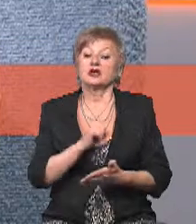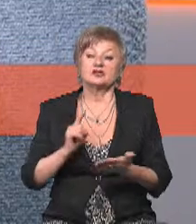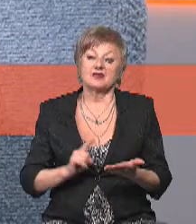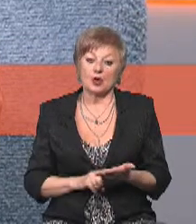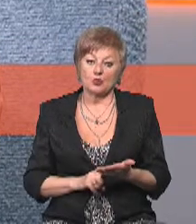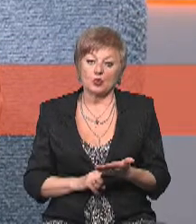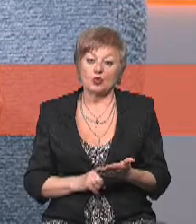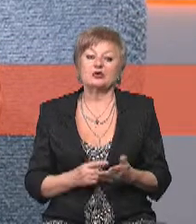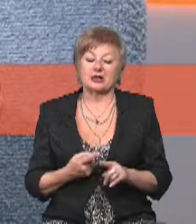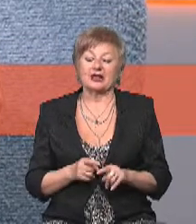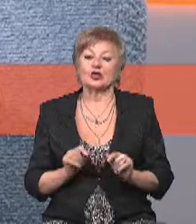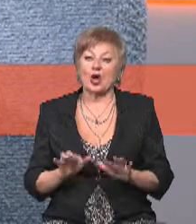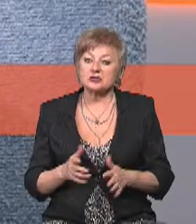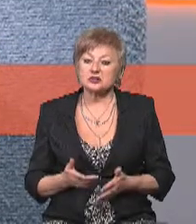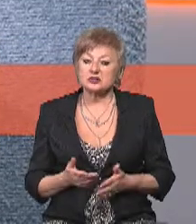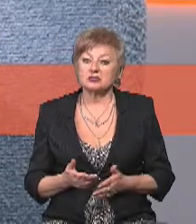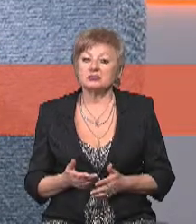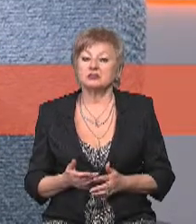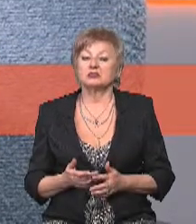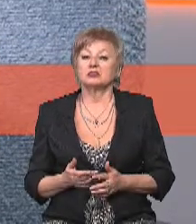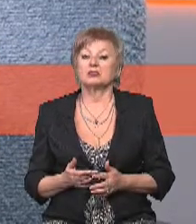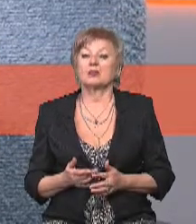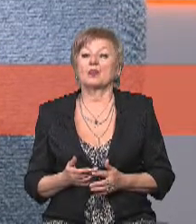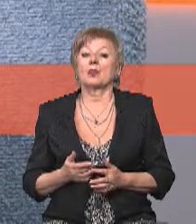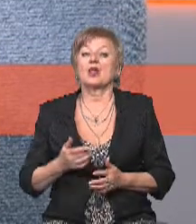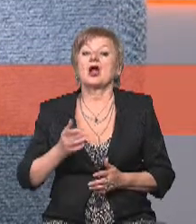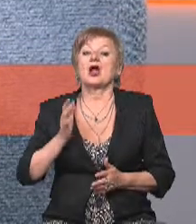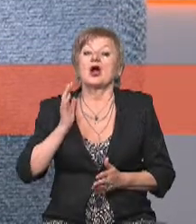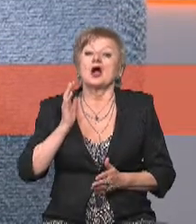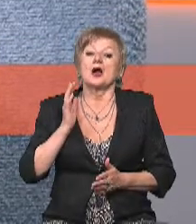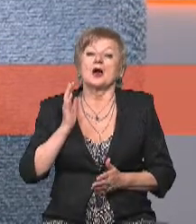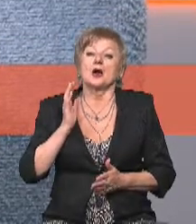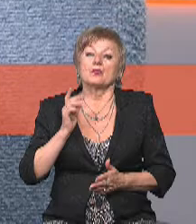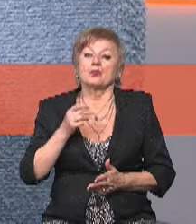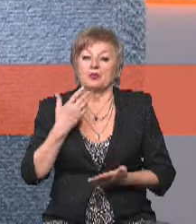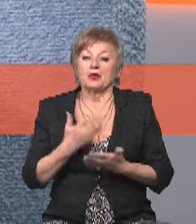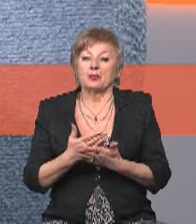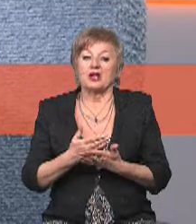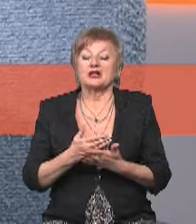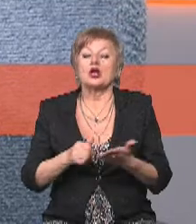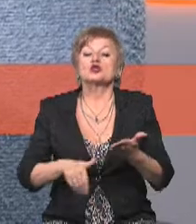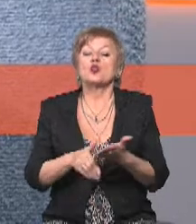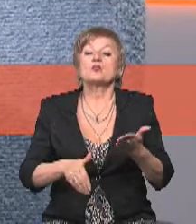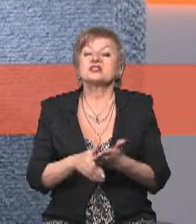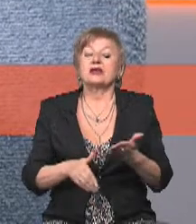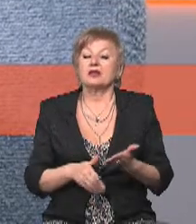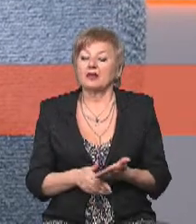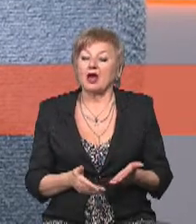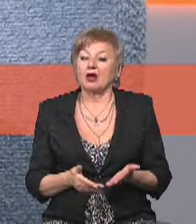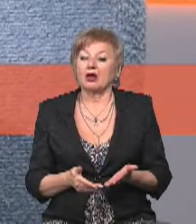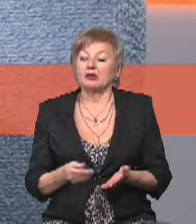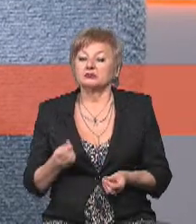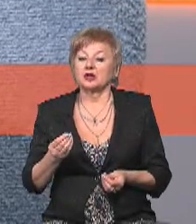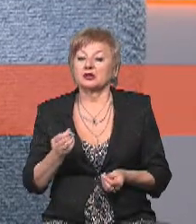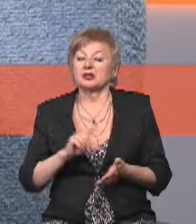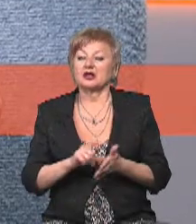приводу цієї акції. Як відіб'ється ця акція на, скажімо, субсидіях? Чи вигідно це